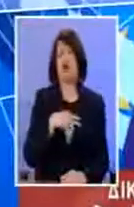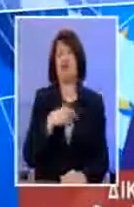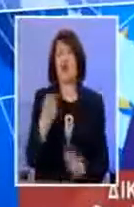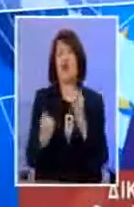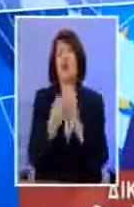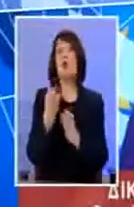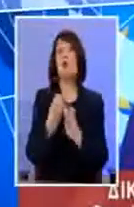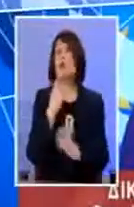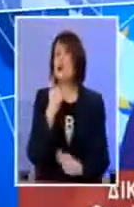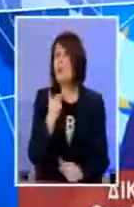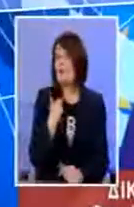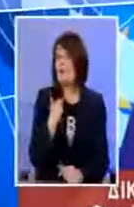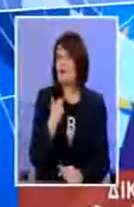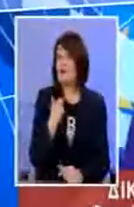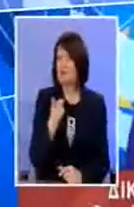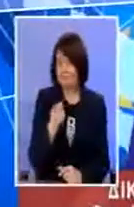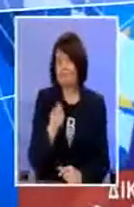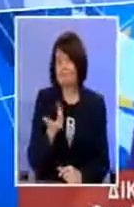κουλτούρα...